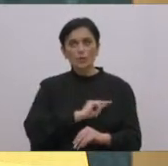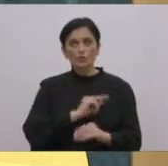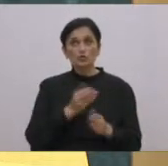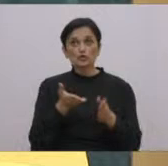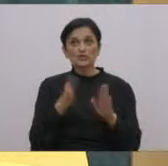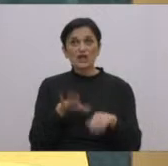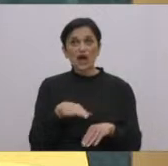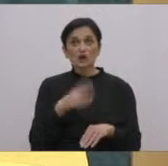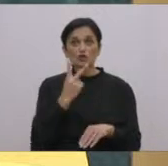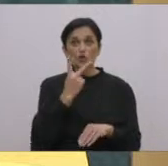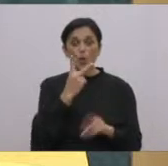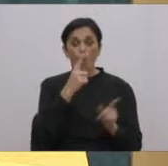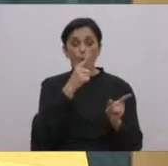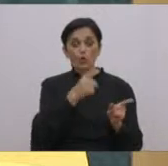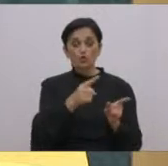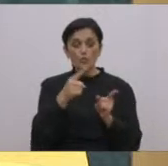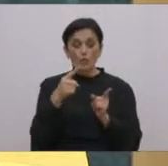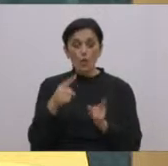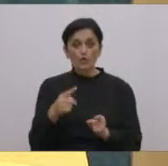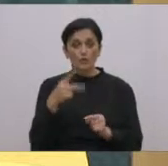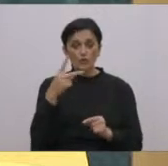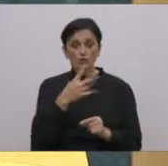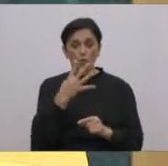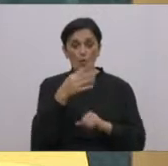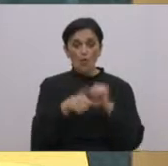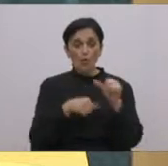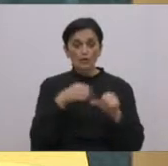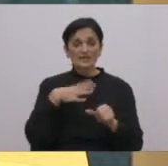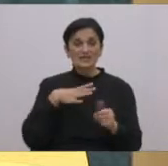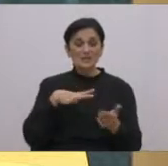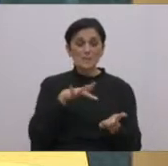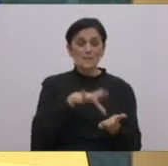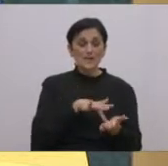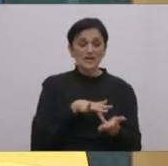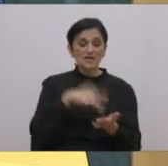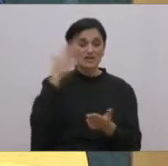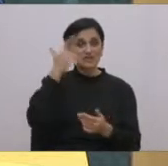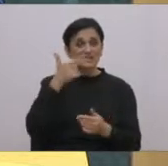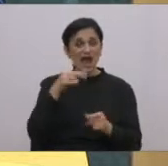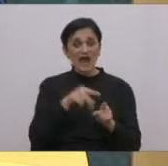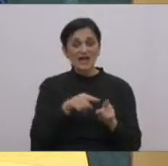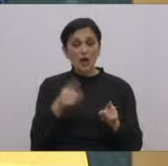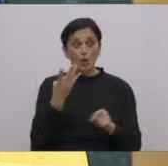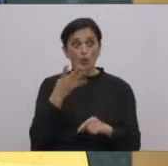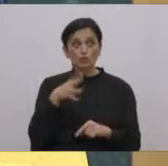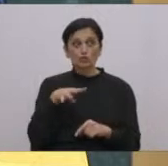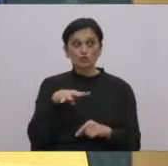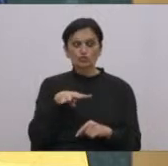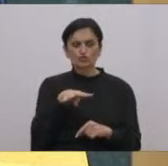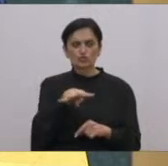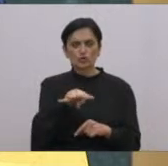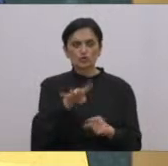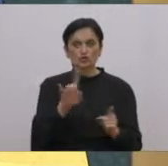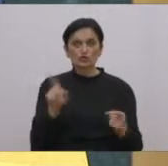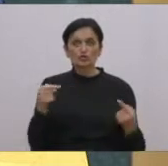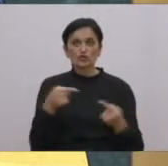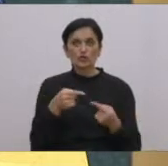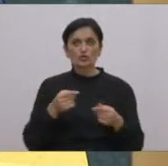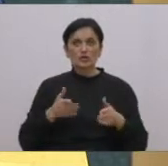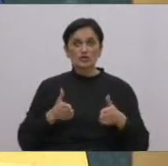darchenil or monakvetse imdagvarat ro 2020s ukve Tbilisidan Sagarejonde 4-zoliani aka chesabamitsat